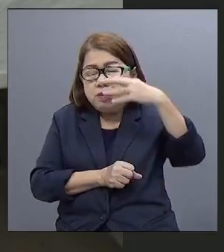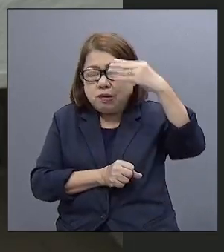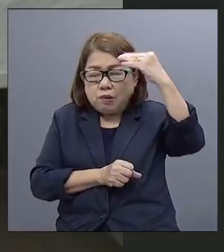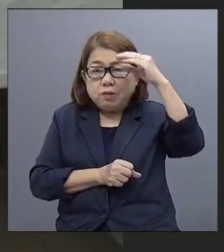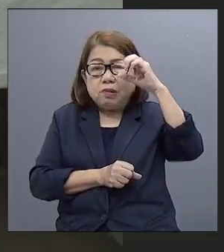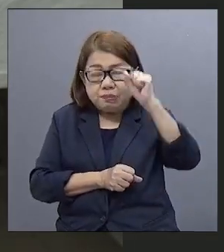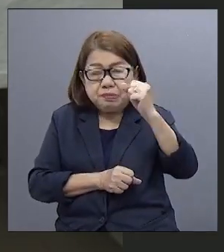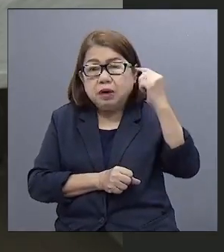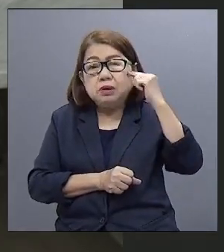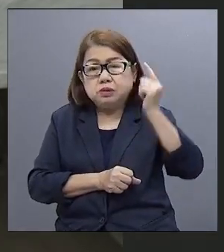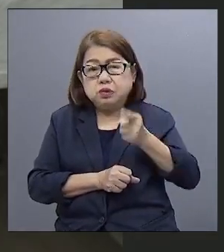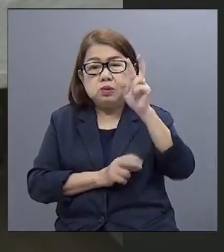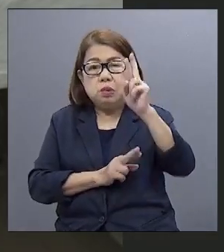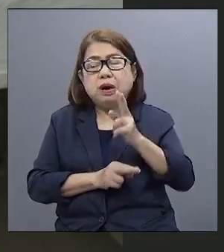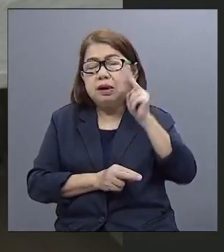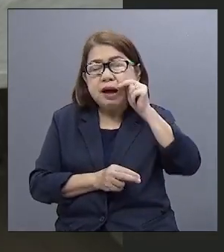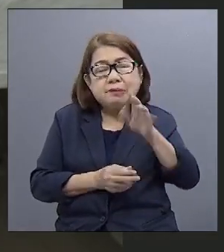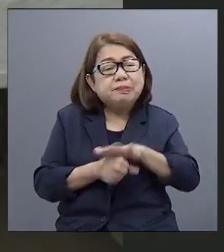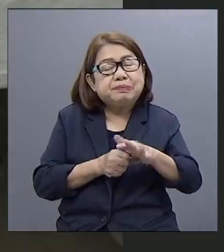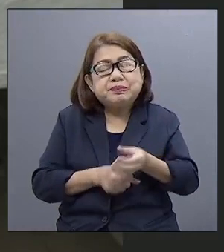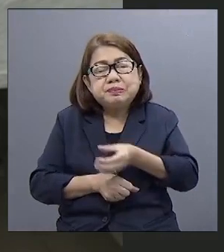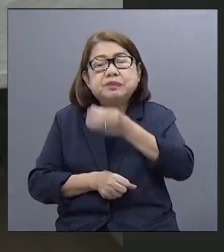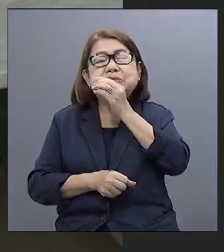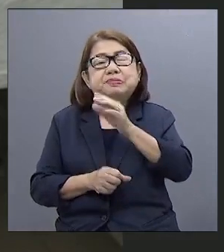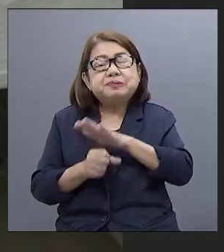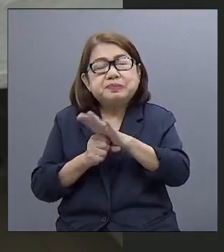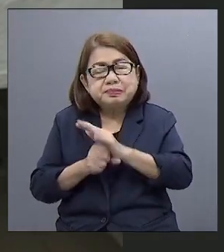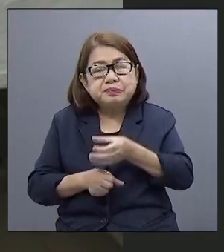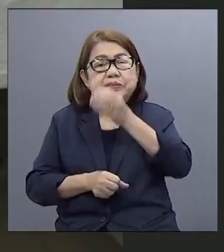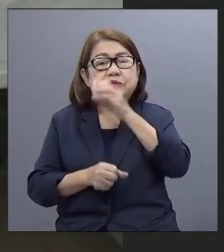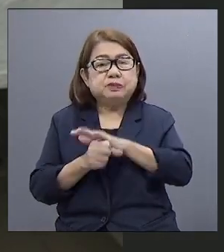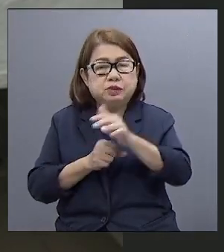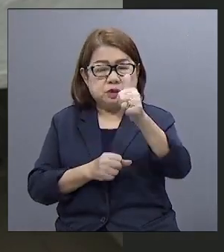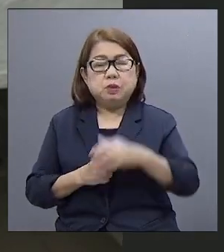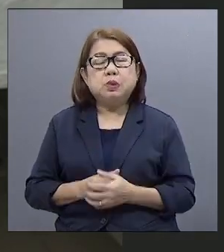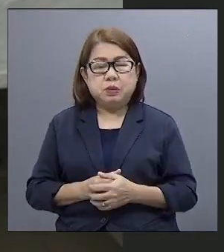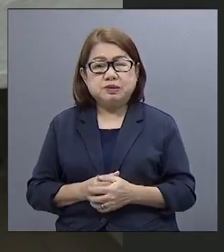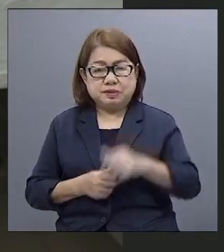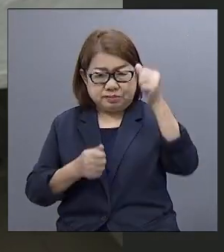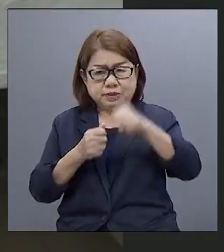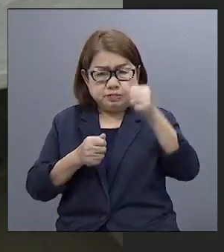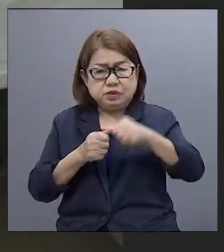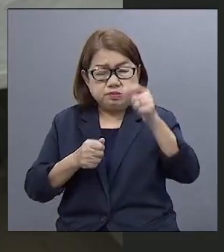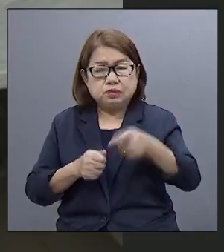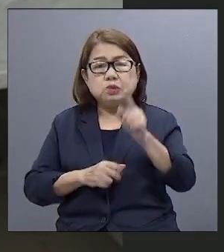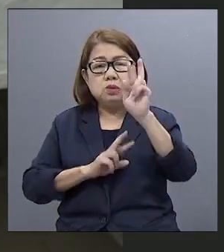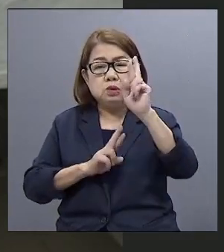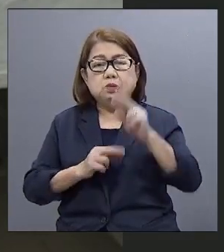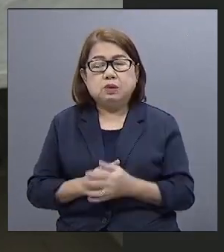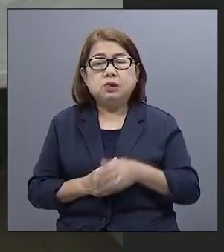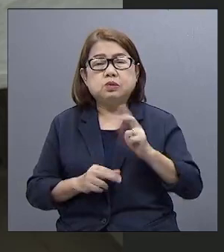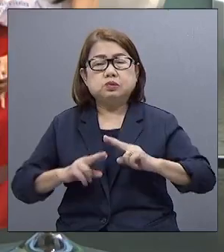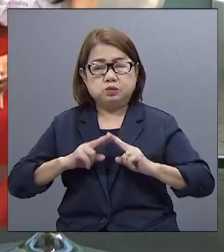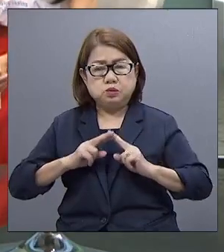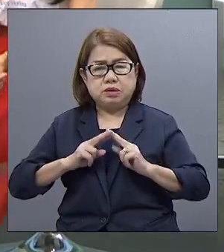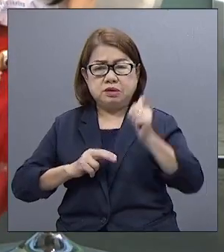ร้อนทำพิษหรือว่าท็อกซิกซัมเมอร์ได้ละครับ ครับ โอ้นี่แหละค่ะท็อกซิกซัมเมอร์นะเราต้องระมัดระวังแล้วก็ดูแลตัวเองนะสุ